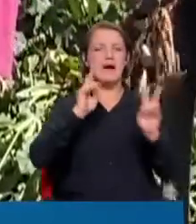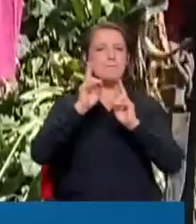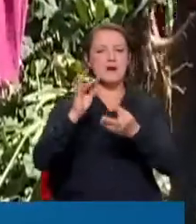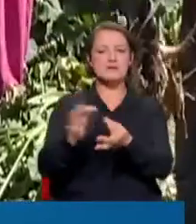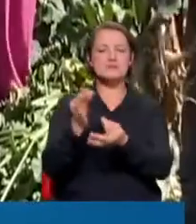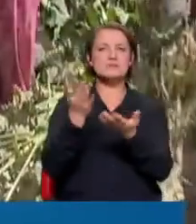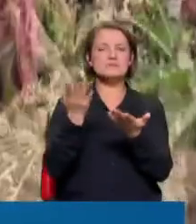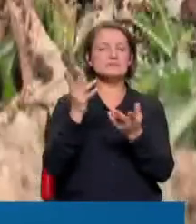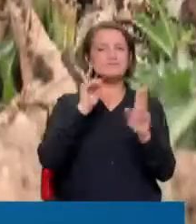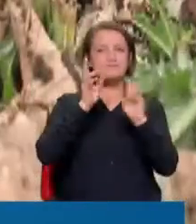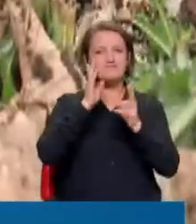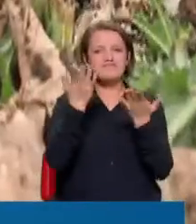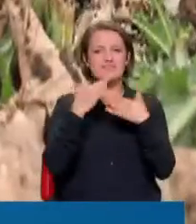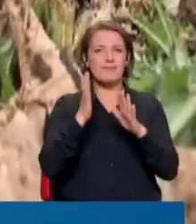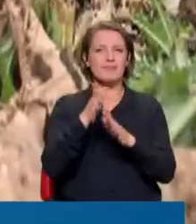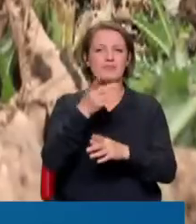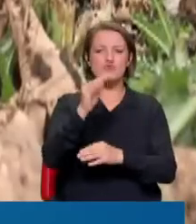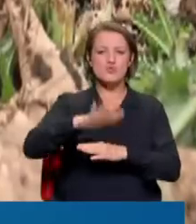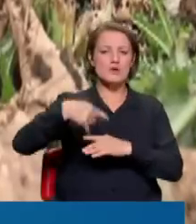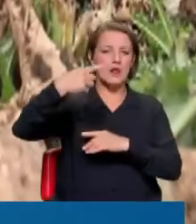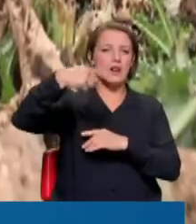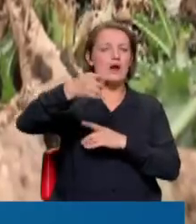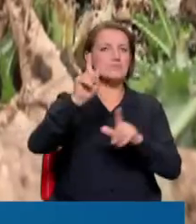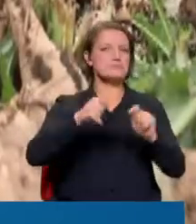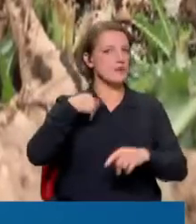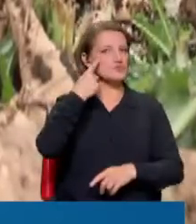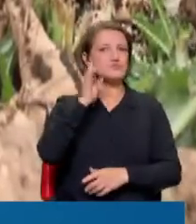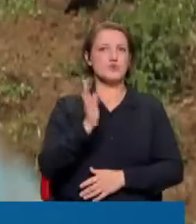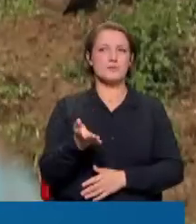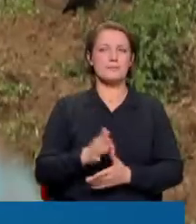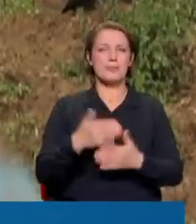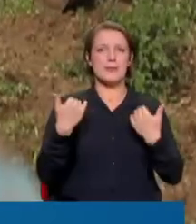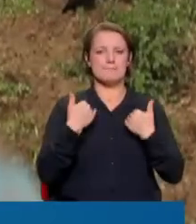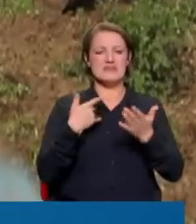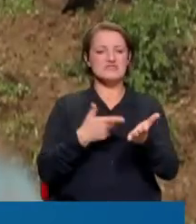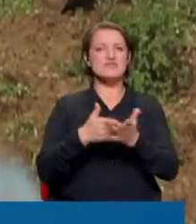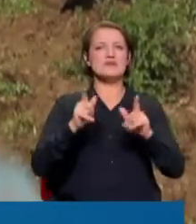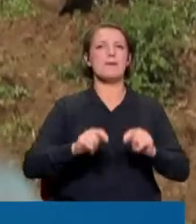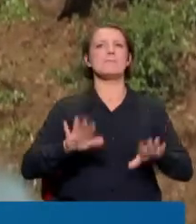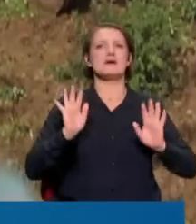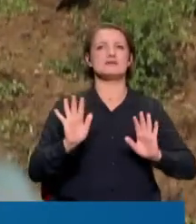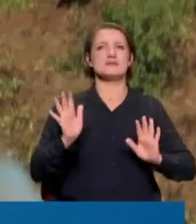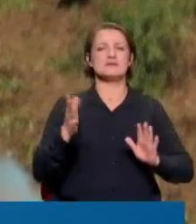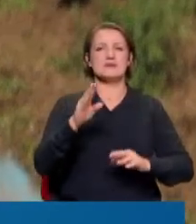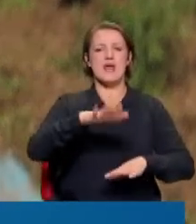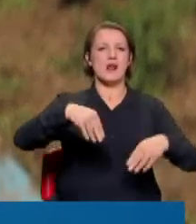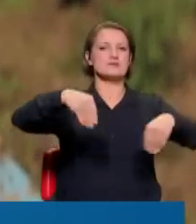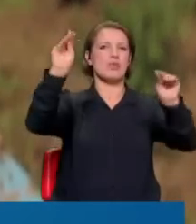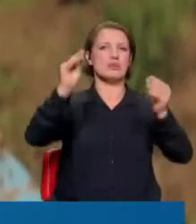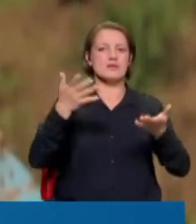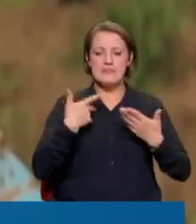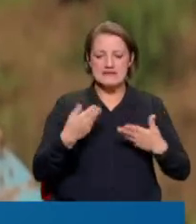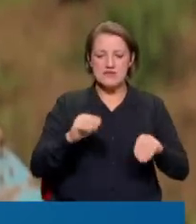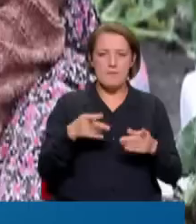ve benden sonraki benim çocuklarım da bu işi yapacağını düşünmüyorum zaten de biz diyor çiftçilik yapmayız yerlerini sat nasıl